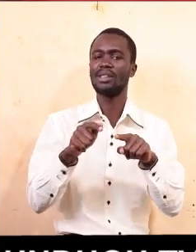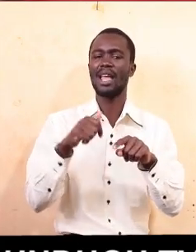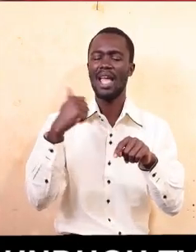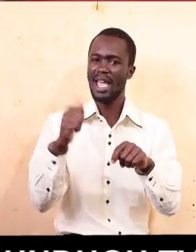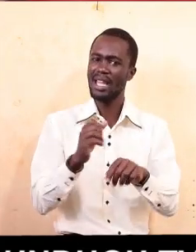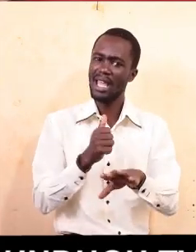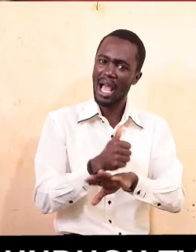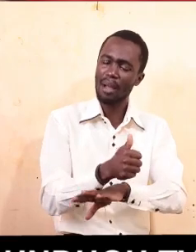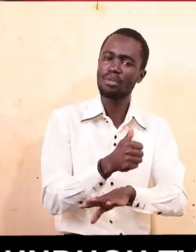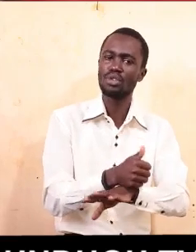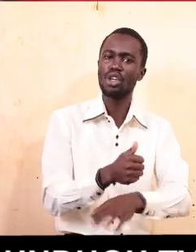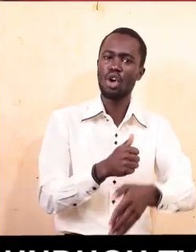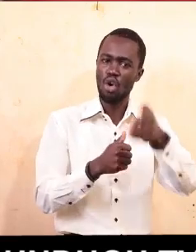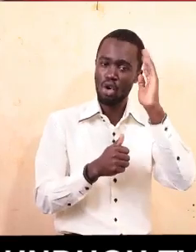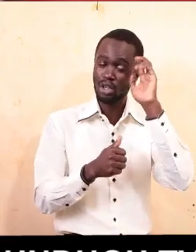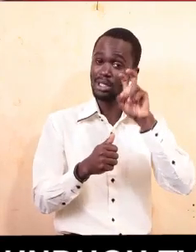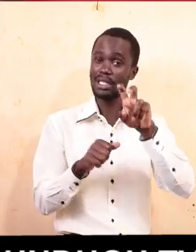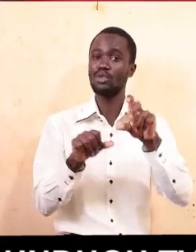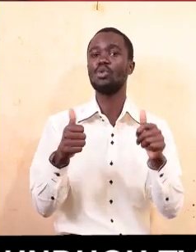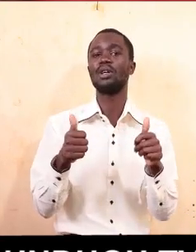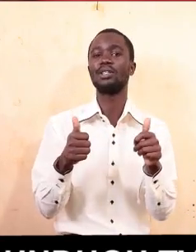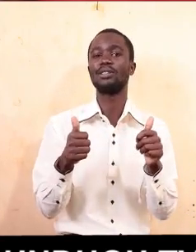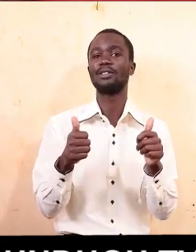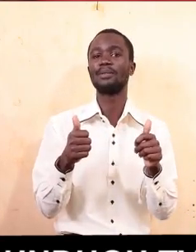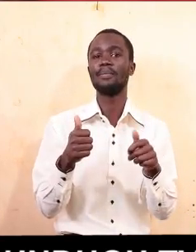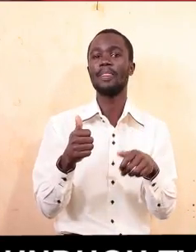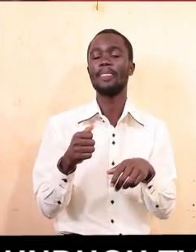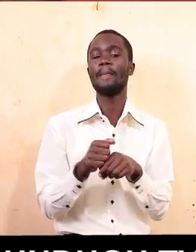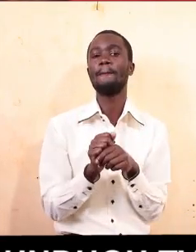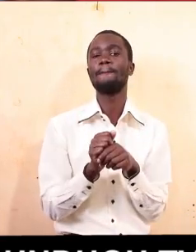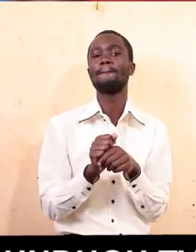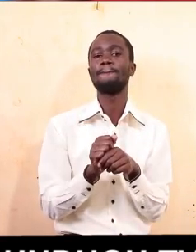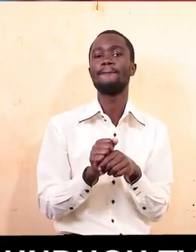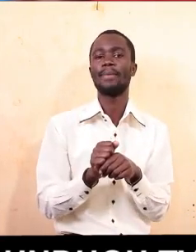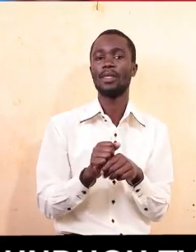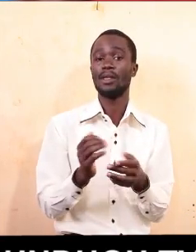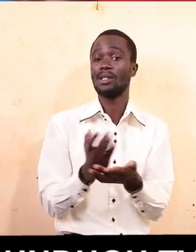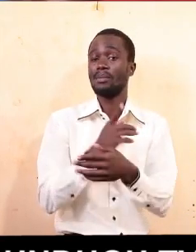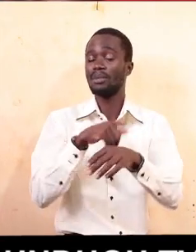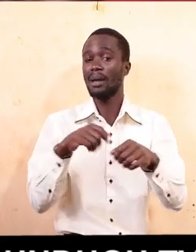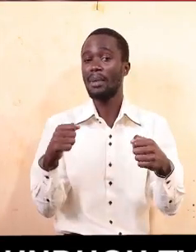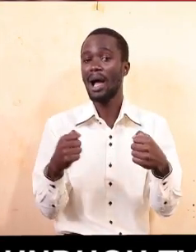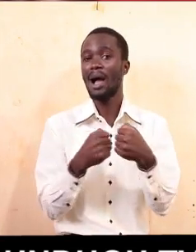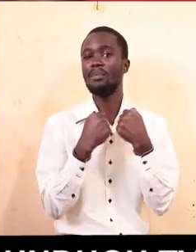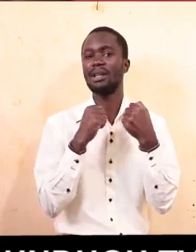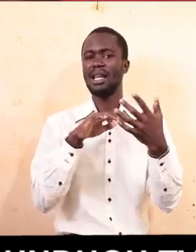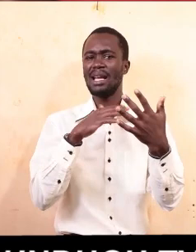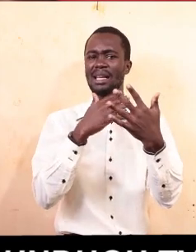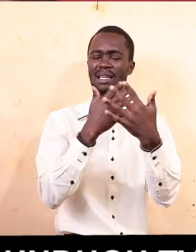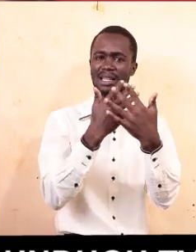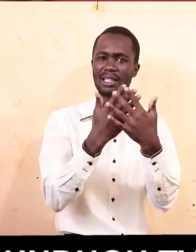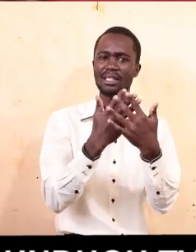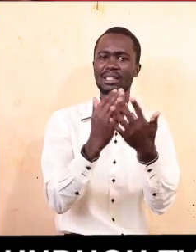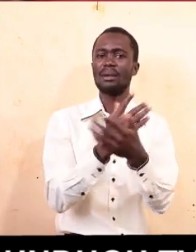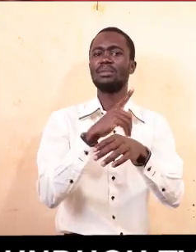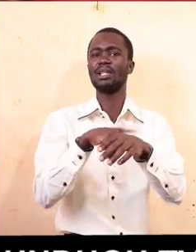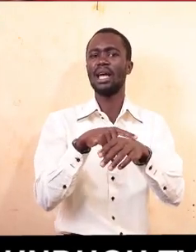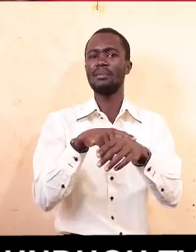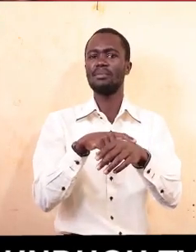yeyote Mungu anaangalia. Na ikifika inafika kiwango fulani, ana kwa huruma